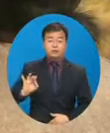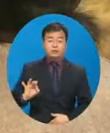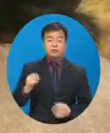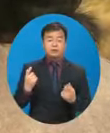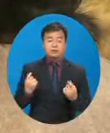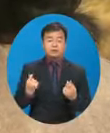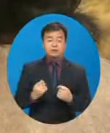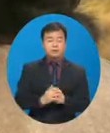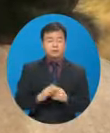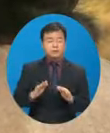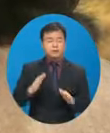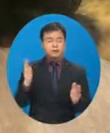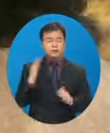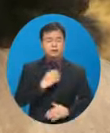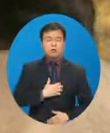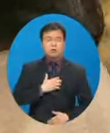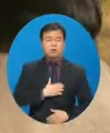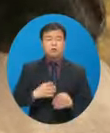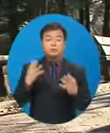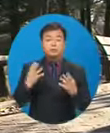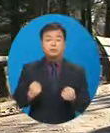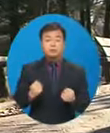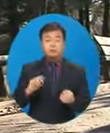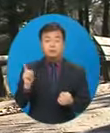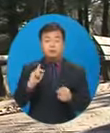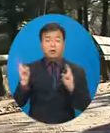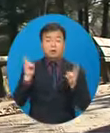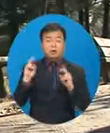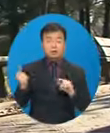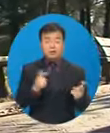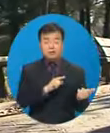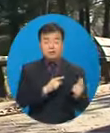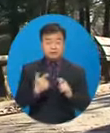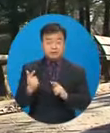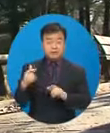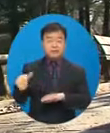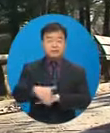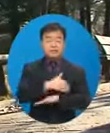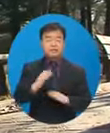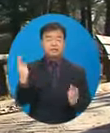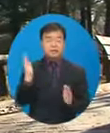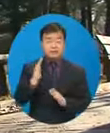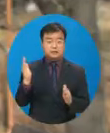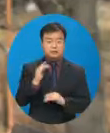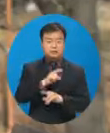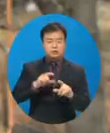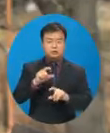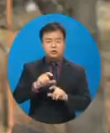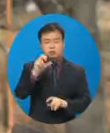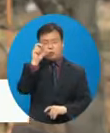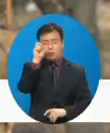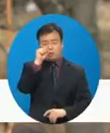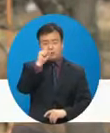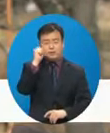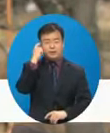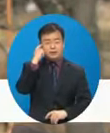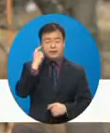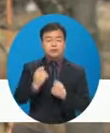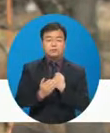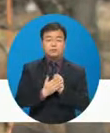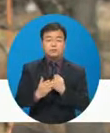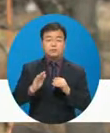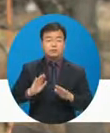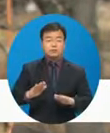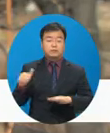늘었습니다. 기업에선 기졸업자보다 재학생을 선호한다는 인식이 있기 때문입니다. 재학생 신분이 아닌 상태로